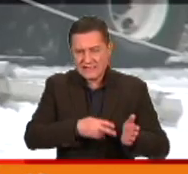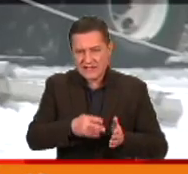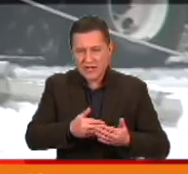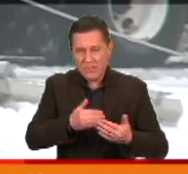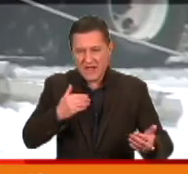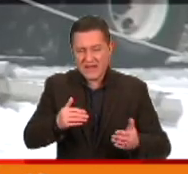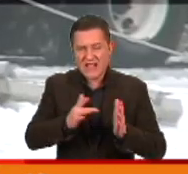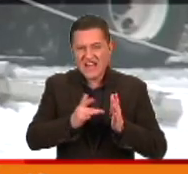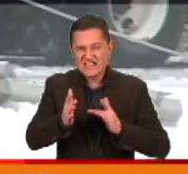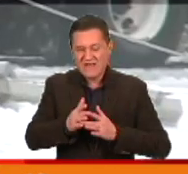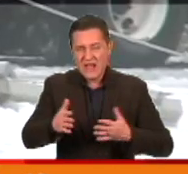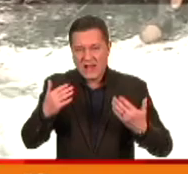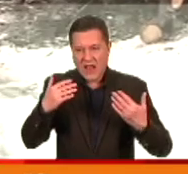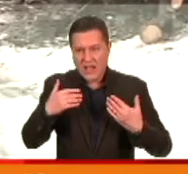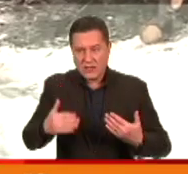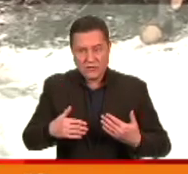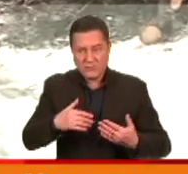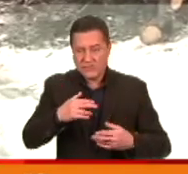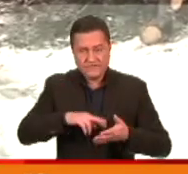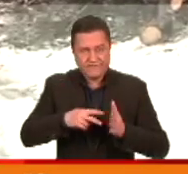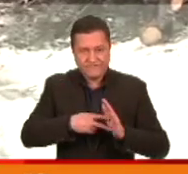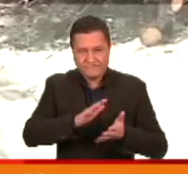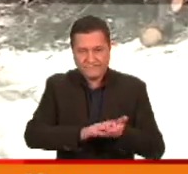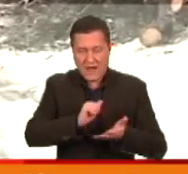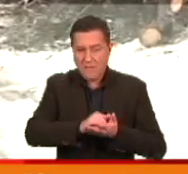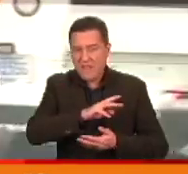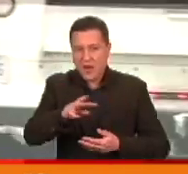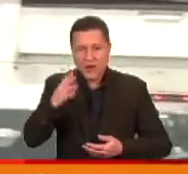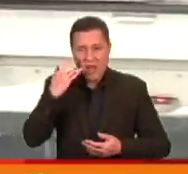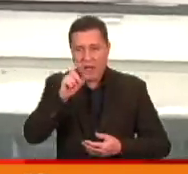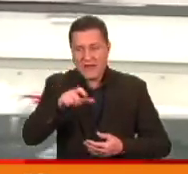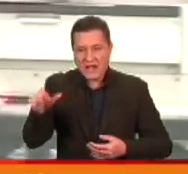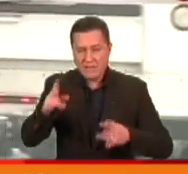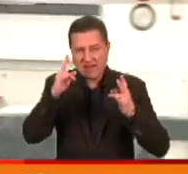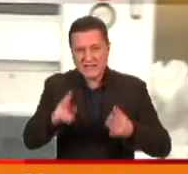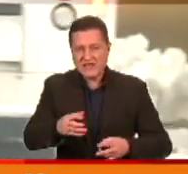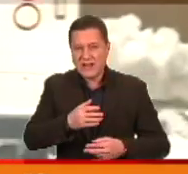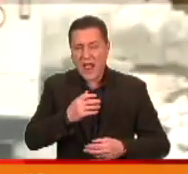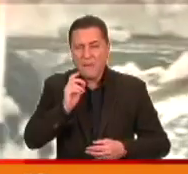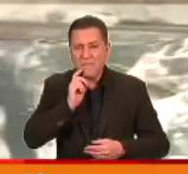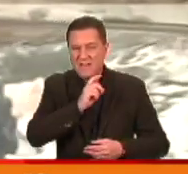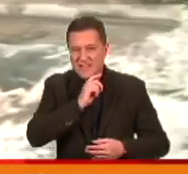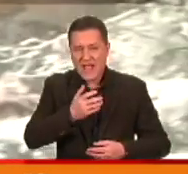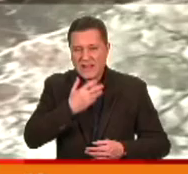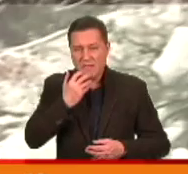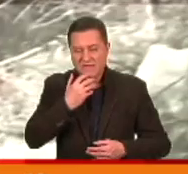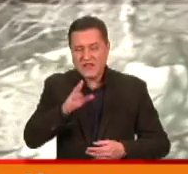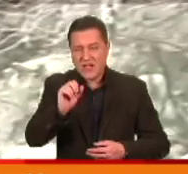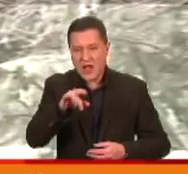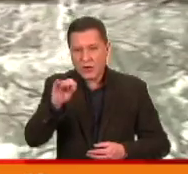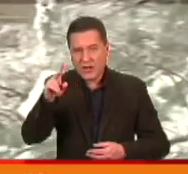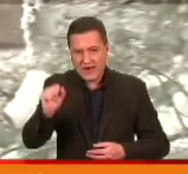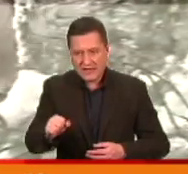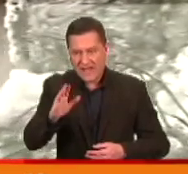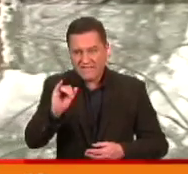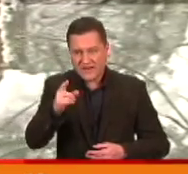канікул заметілі зіпсували плани мільйонам американців. Від стихії найбільше постраждали Південна та Північна Кароліни і Вірджинія.